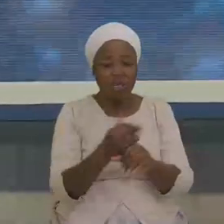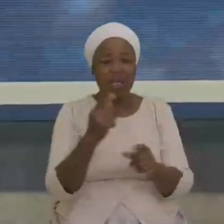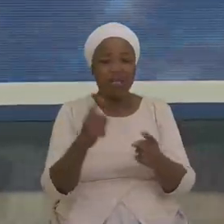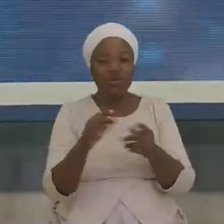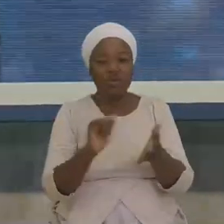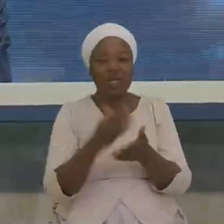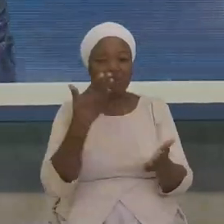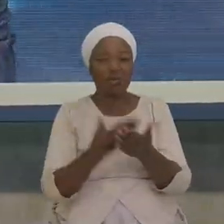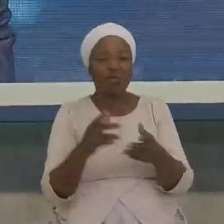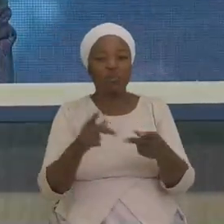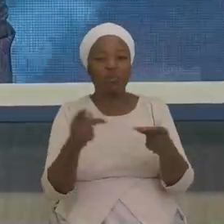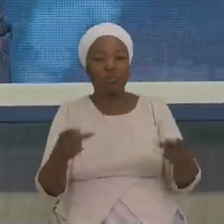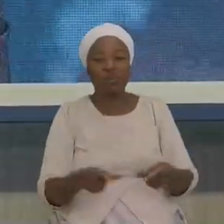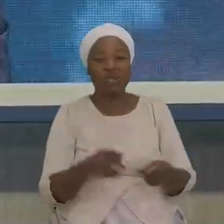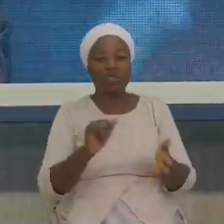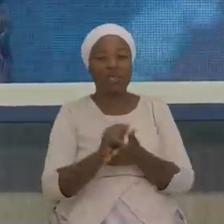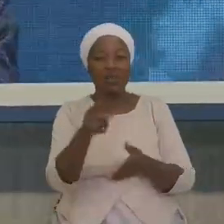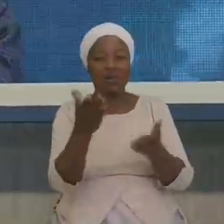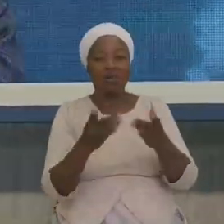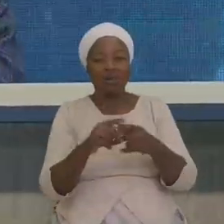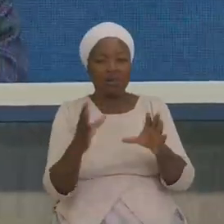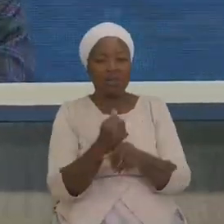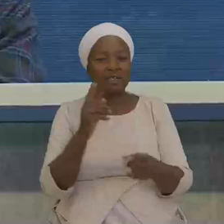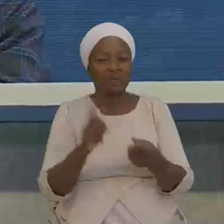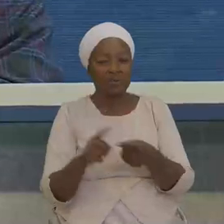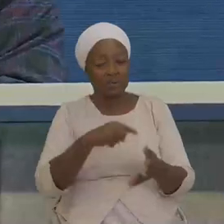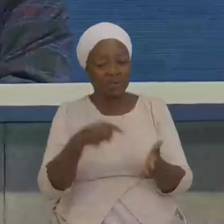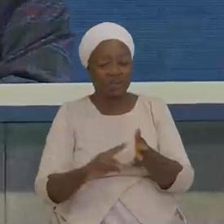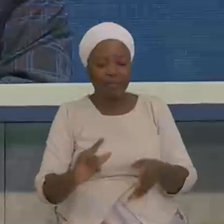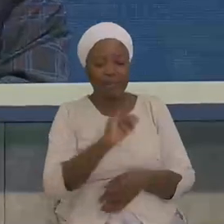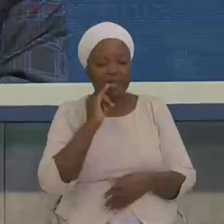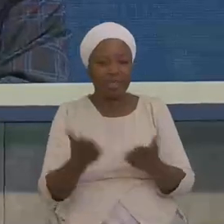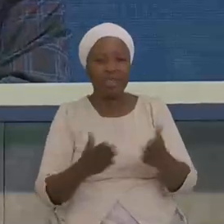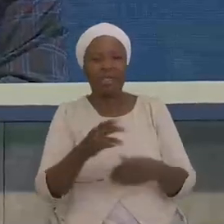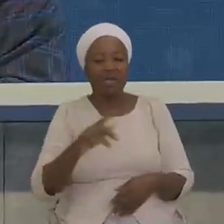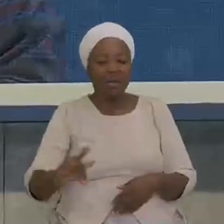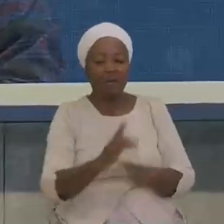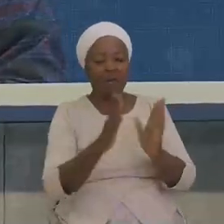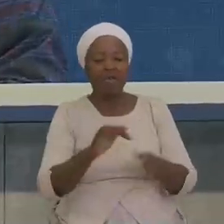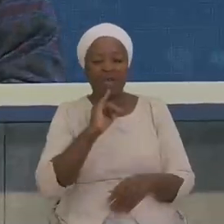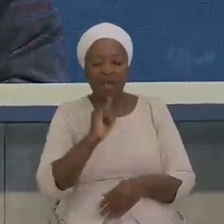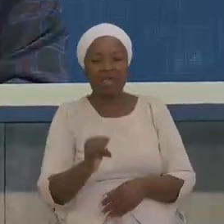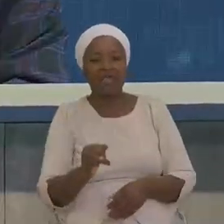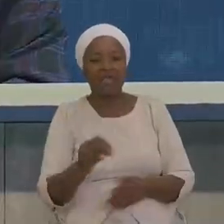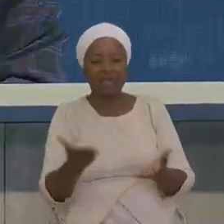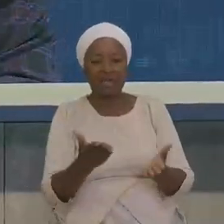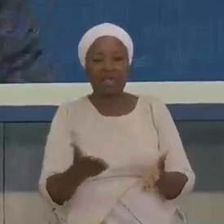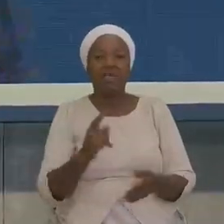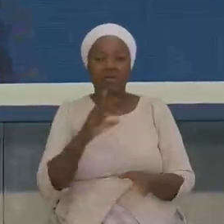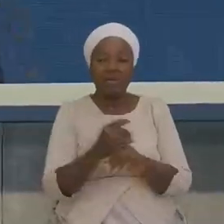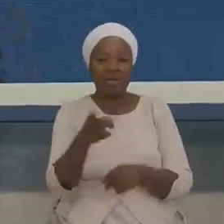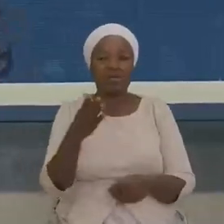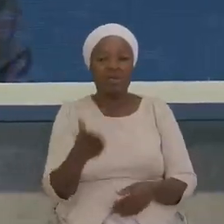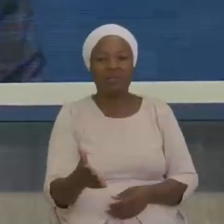Vous arriverez toujours à la bonne destination de votre choix. Le pilote est disponible.